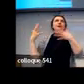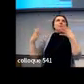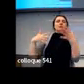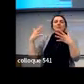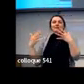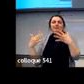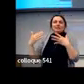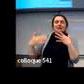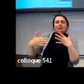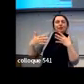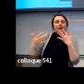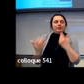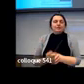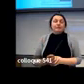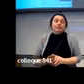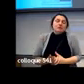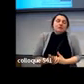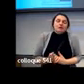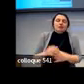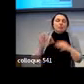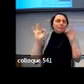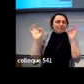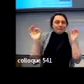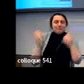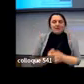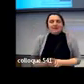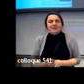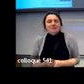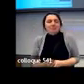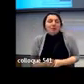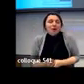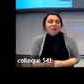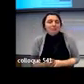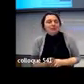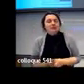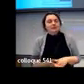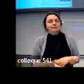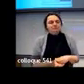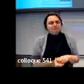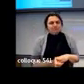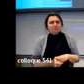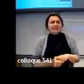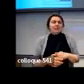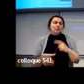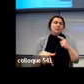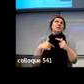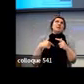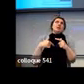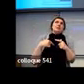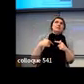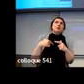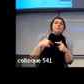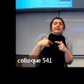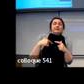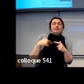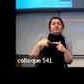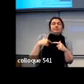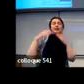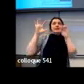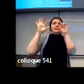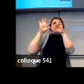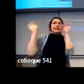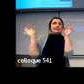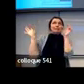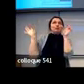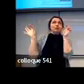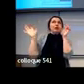livre, là, on commence à avoir des entorses, donc c'est pas parfaitement propre, là. Puis, sinon, ben,